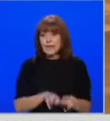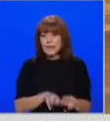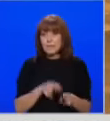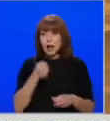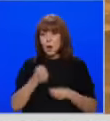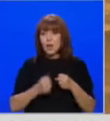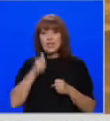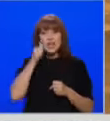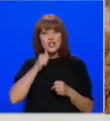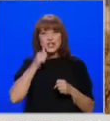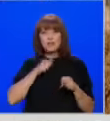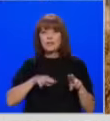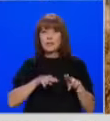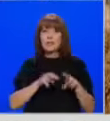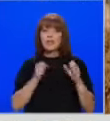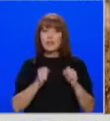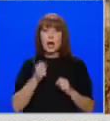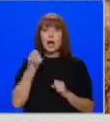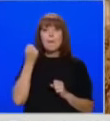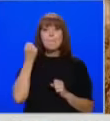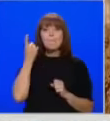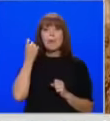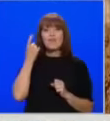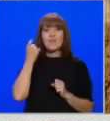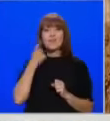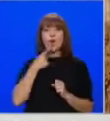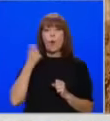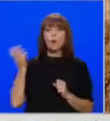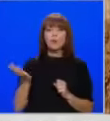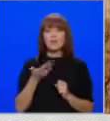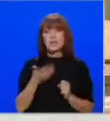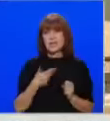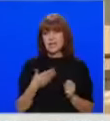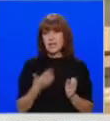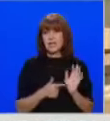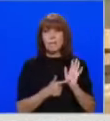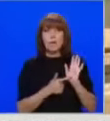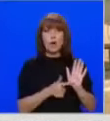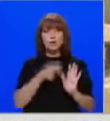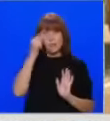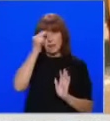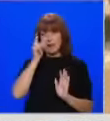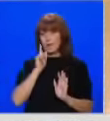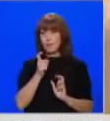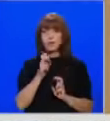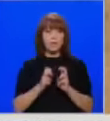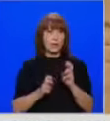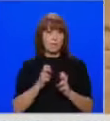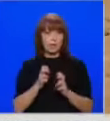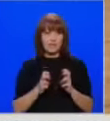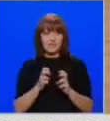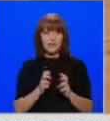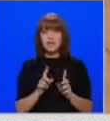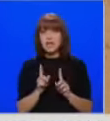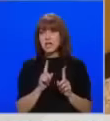жълтите павета и го чакаме. Професора, който от години иска да покаже, че България сама може да произвежда павета и те по